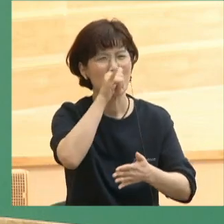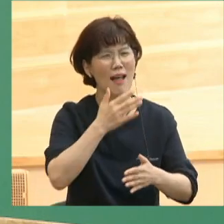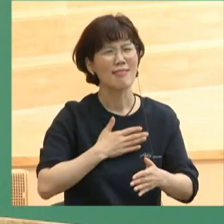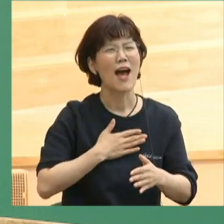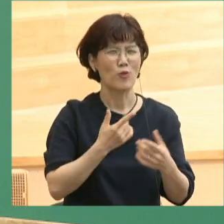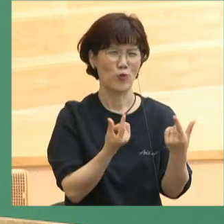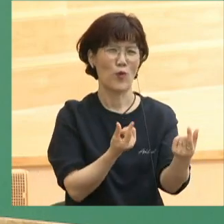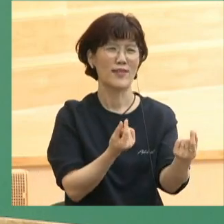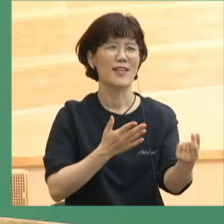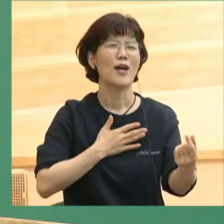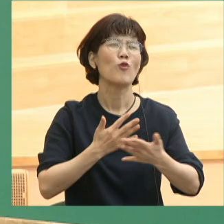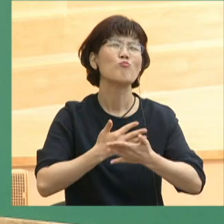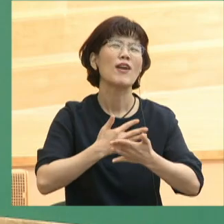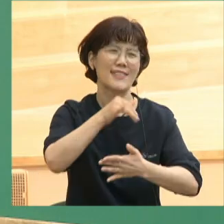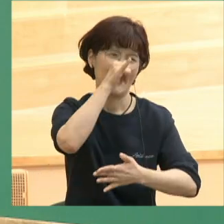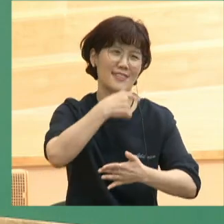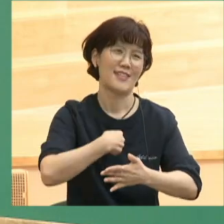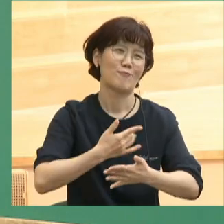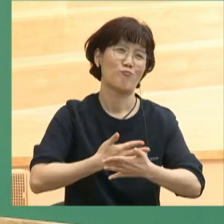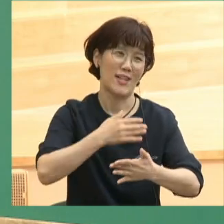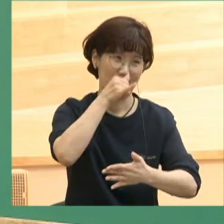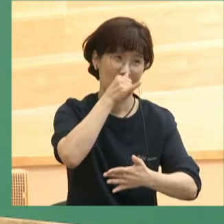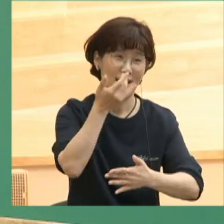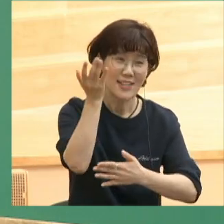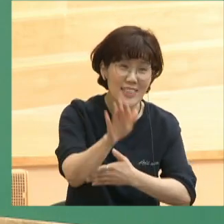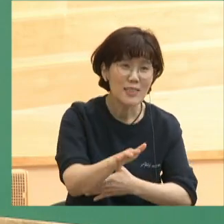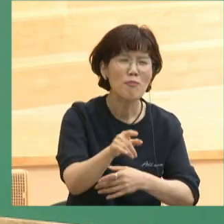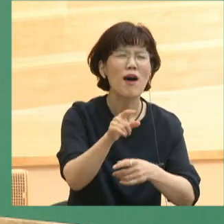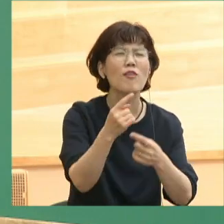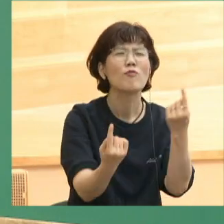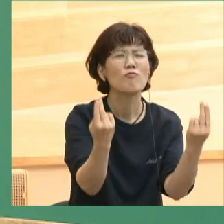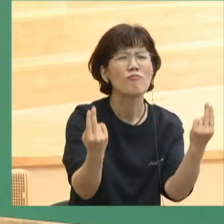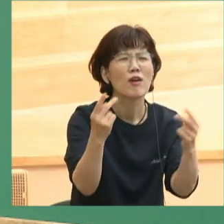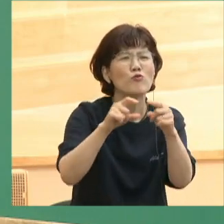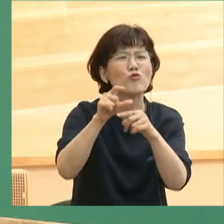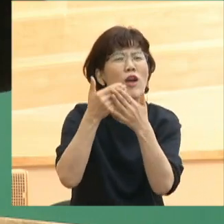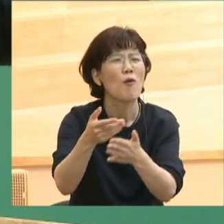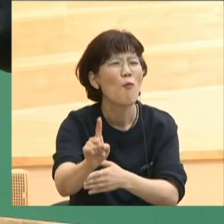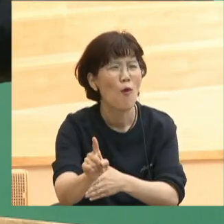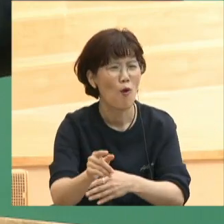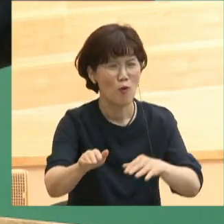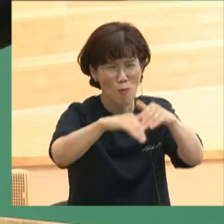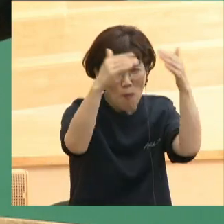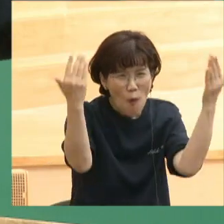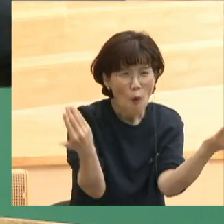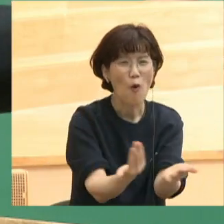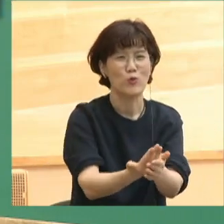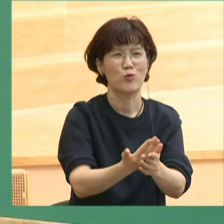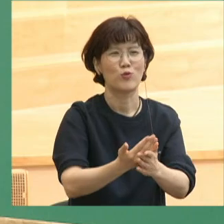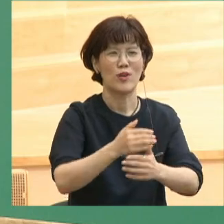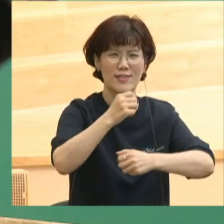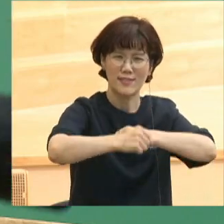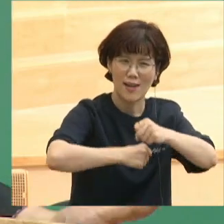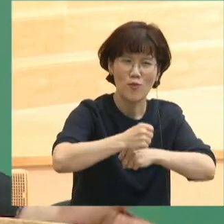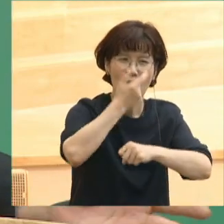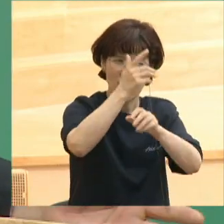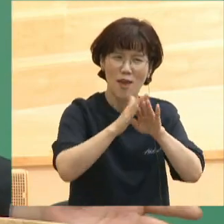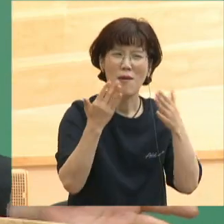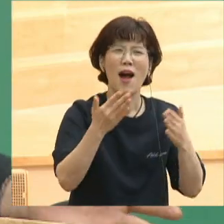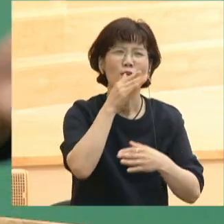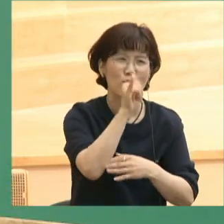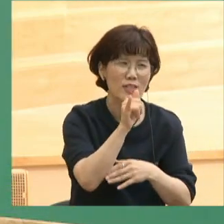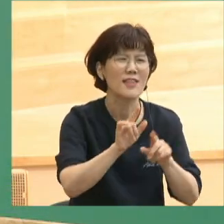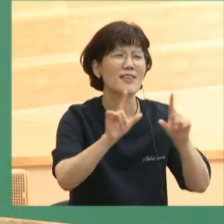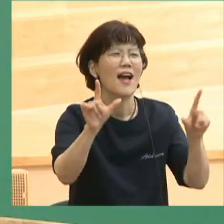안 불안했겠어요? 불안했죠? 근데 그보다 더 소중한 게 뭐예요? 우리 모두가 자유롭게 예배 드릴 수 있는